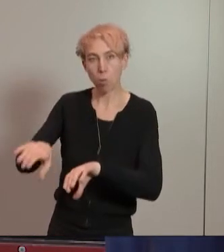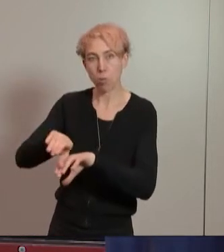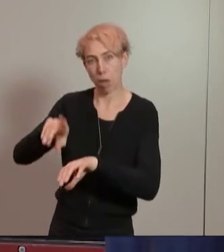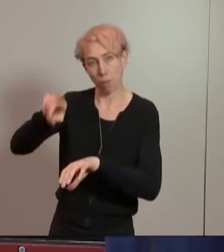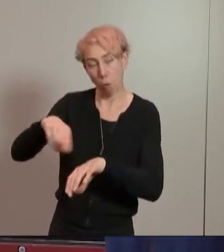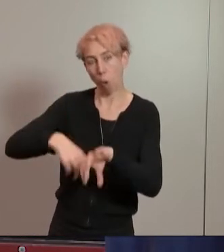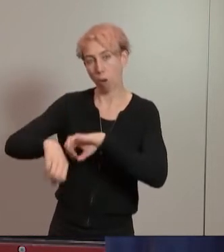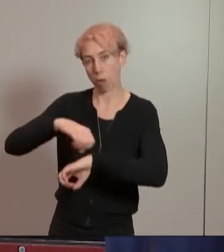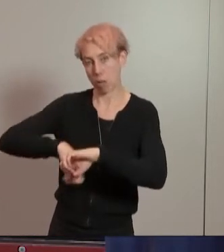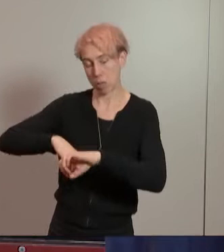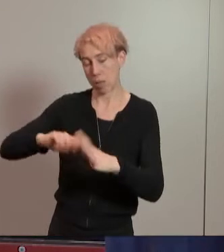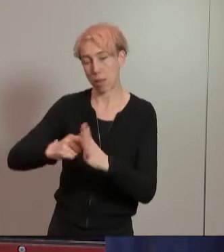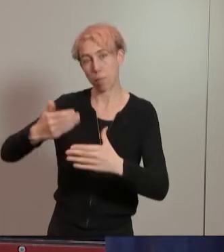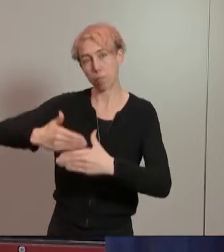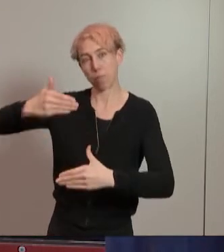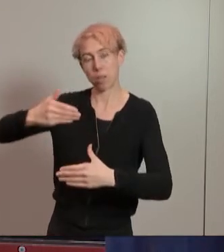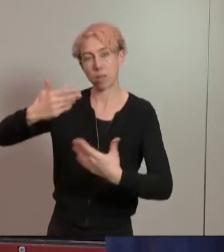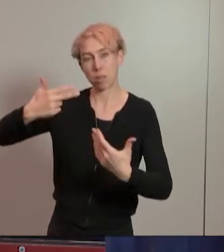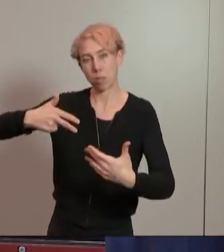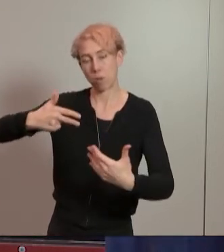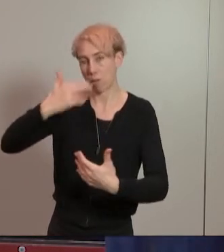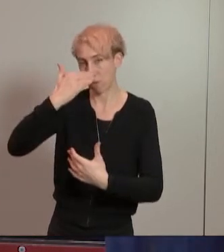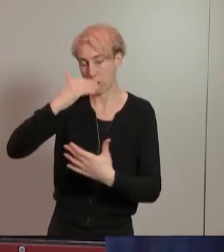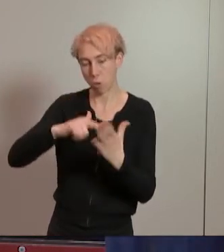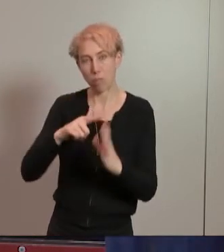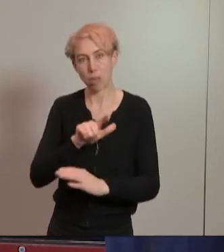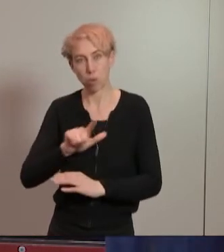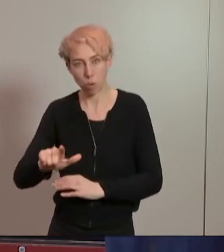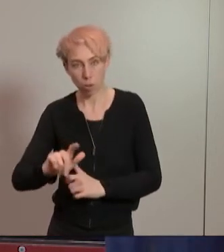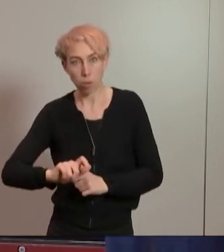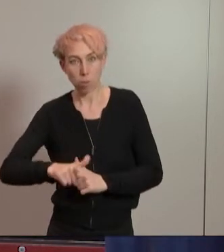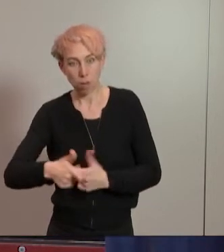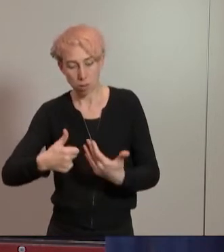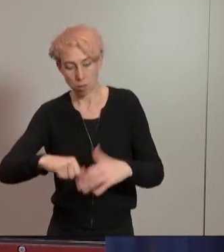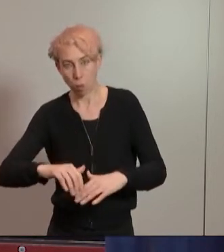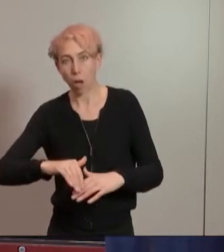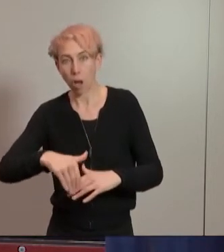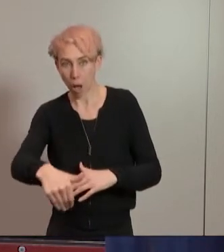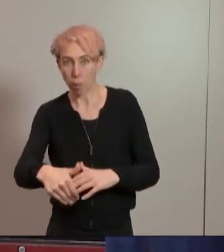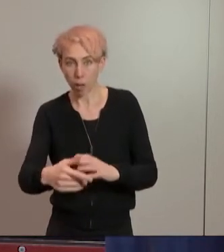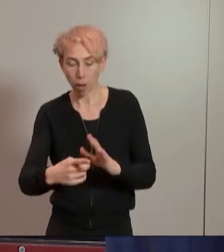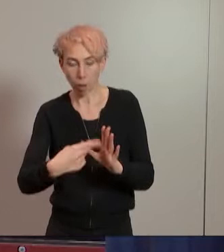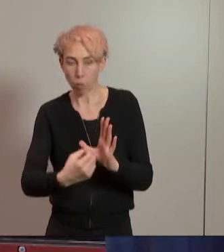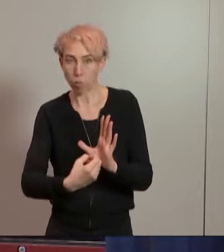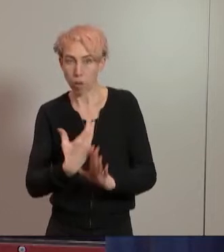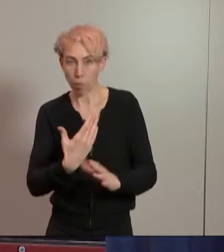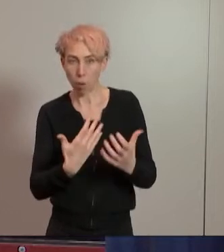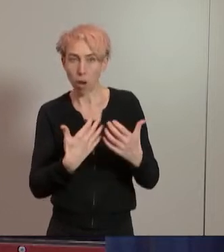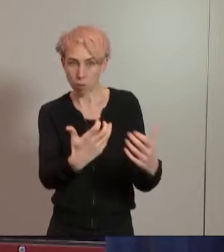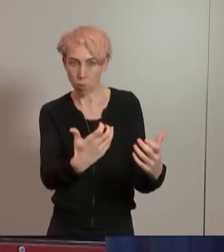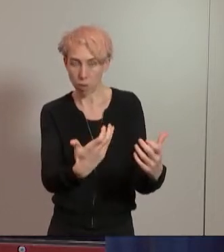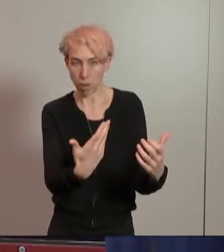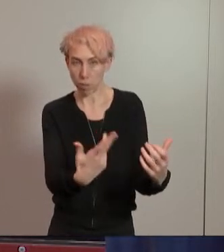être organisé au plus tard, donc le 18 février 2022, puis dans les 6 mois qui suivent le renouvellement général de l'Assemblée